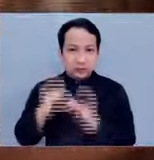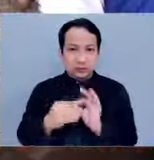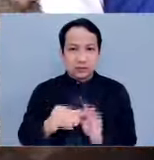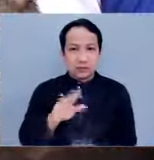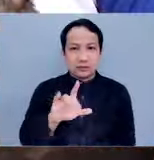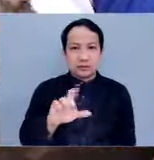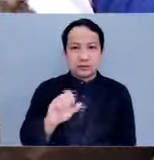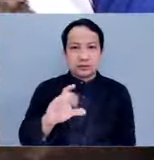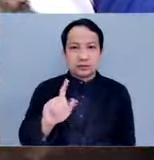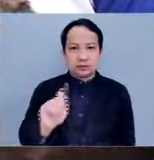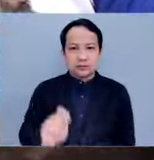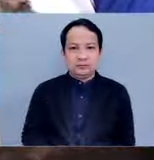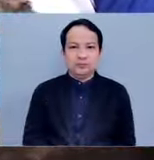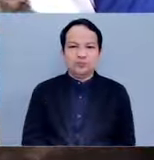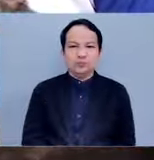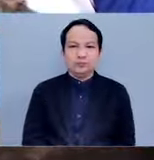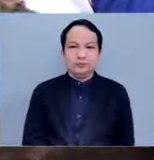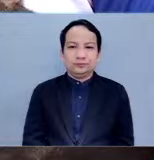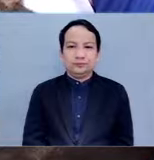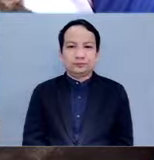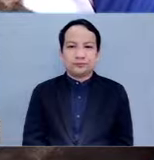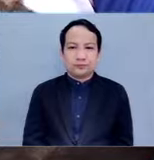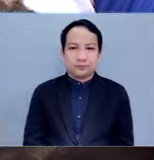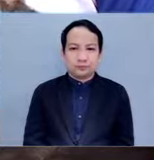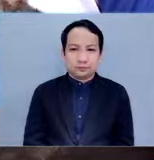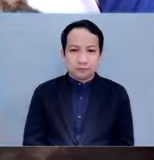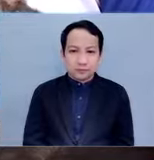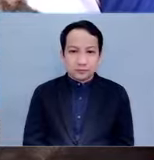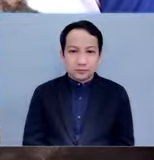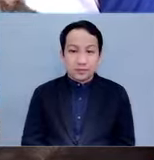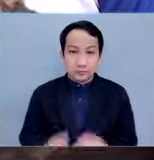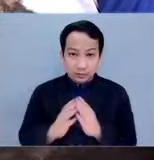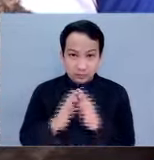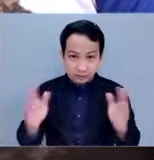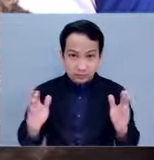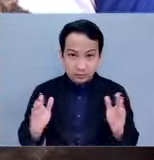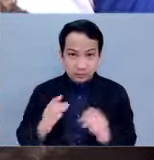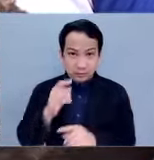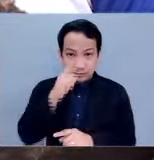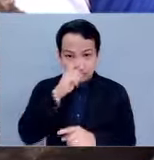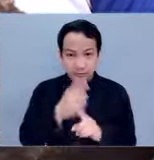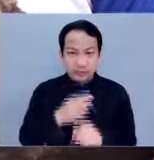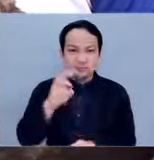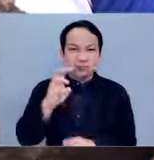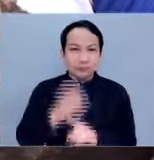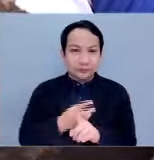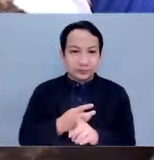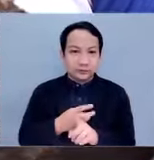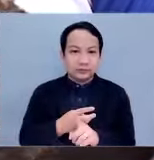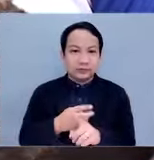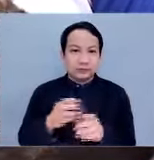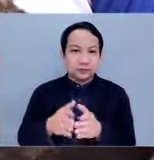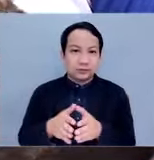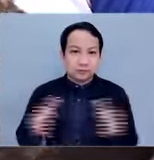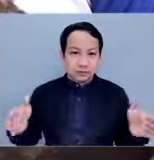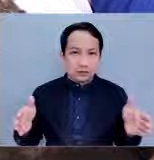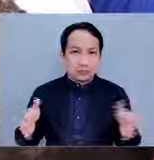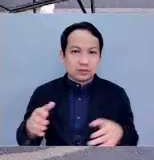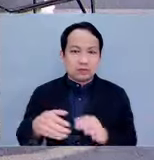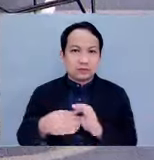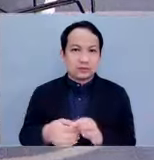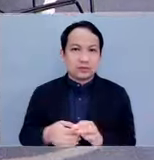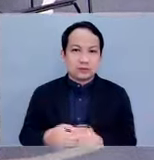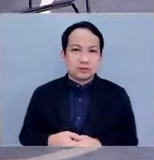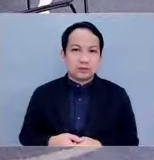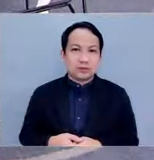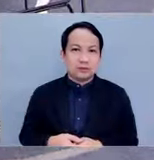po. Yan na ba yung pinakamalaki o lalaki pa ba? 6 months old pa lang po. Awa! So lalaki pa yan, ano yung pinakamalaki?